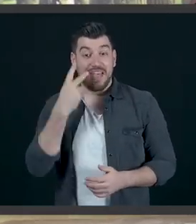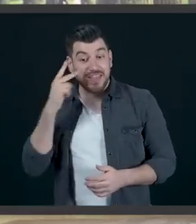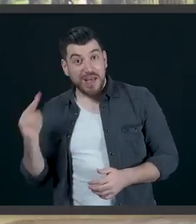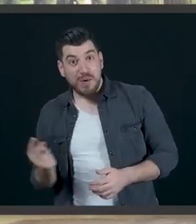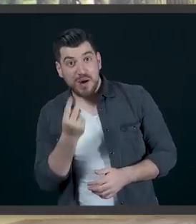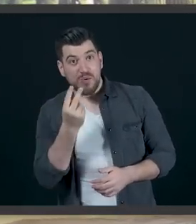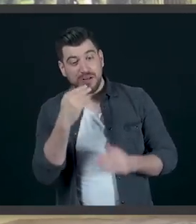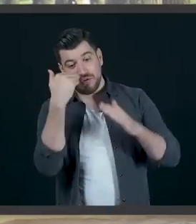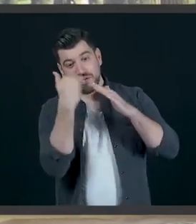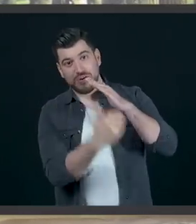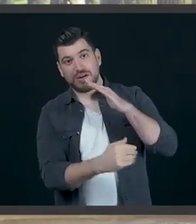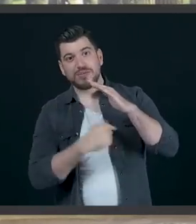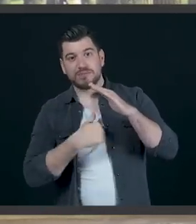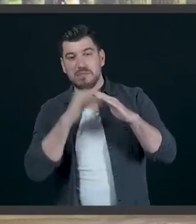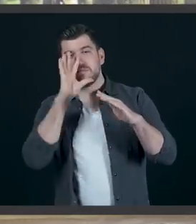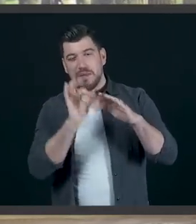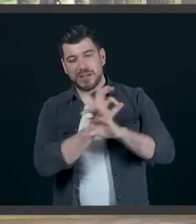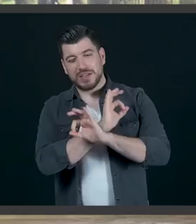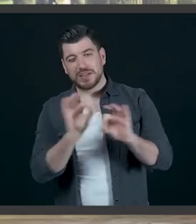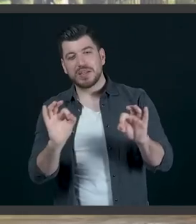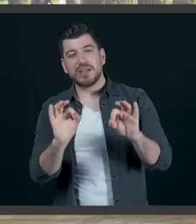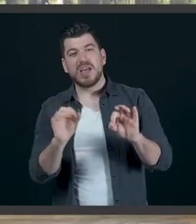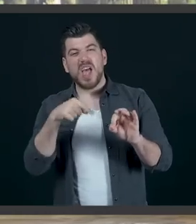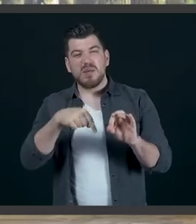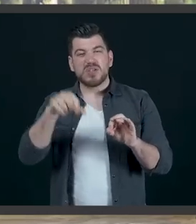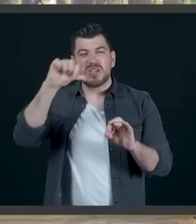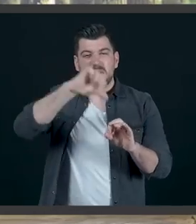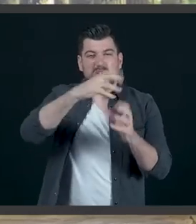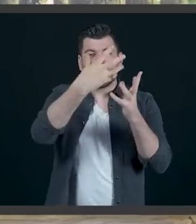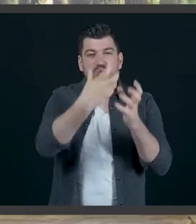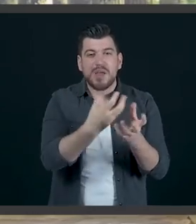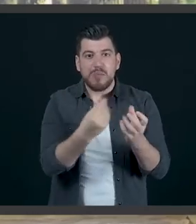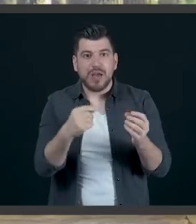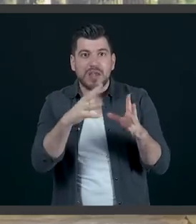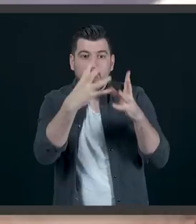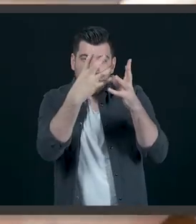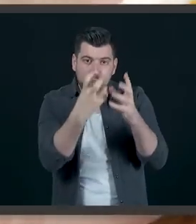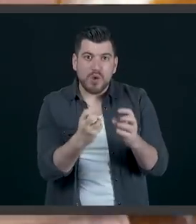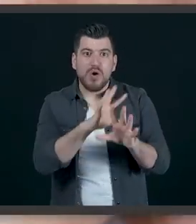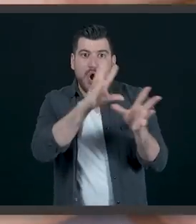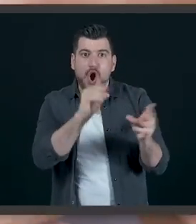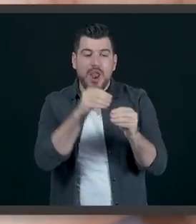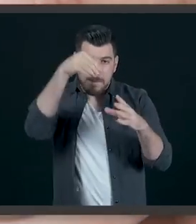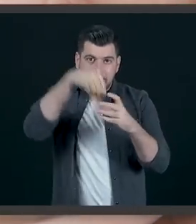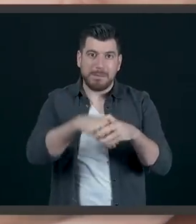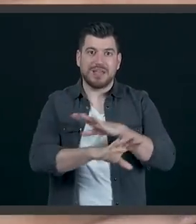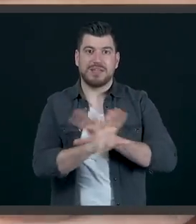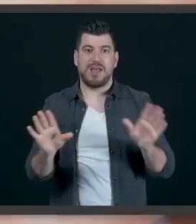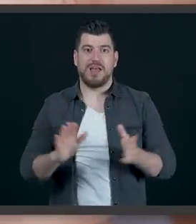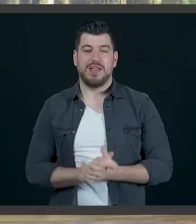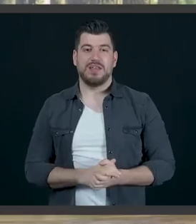Κοιτάξτε από κάτω πόσο τραγανή που έχει γίνει. Ρίξαμε τόσα ζουμιά μέσα και κοιτάξτε μέσα γέμιση. Λιώνει. Το